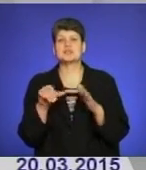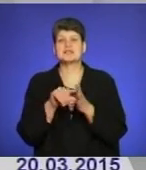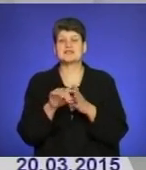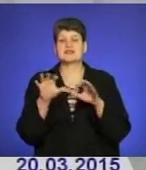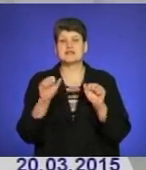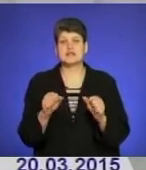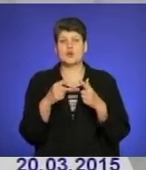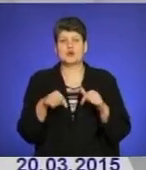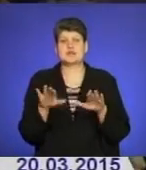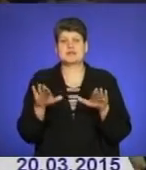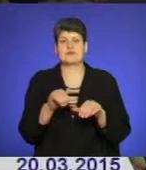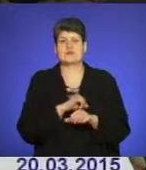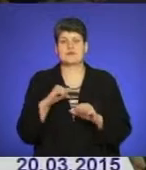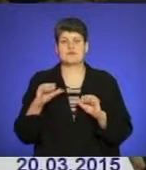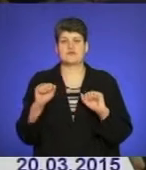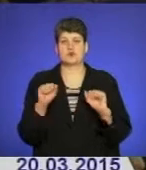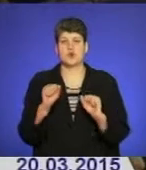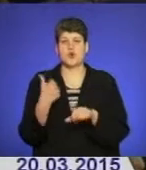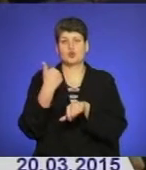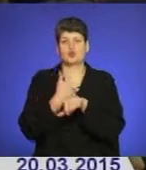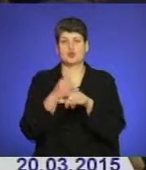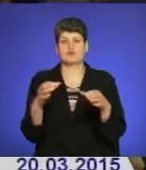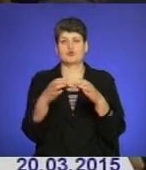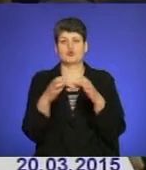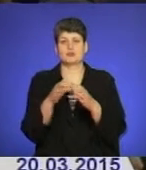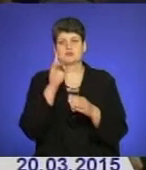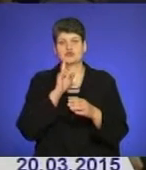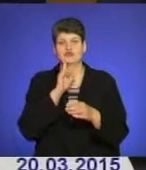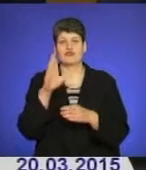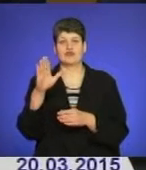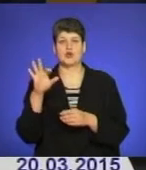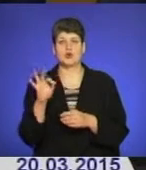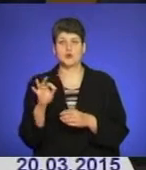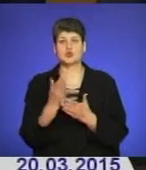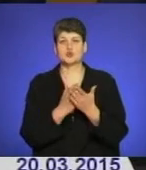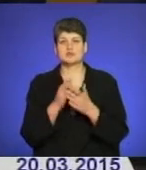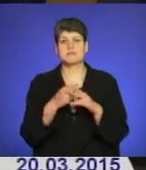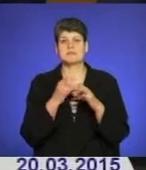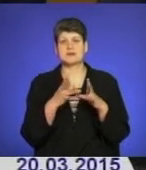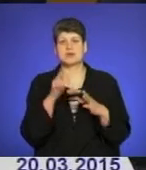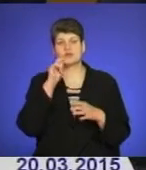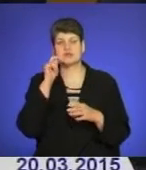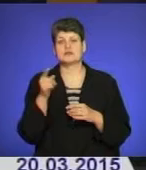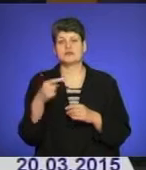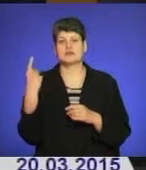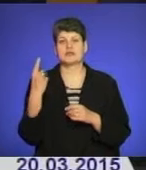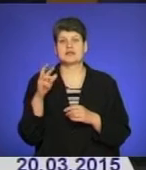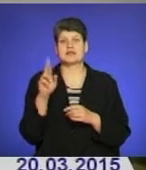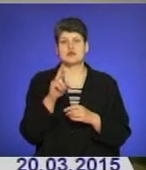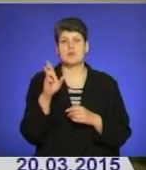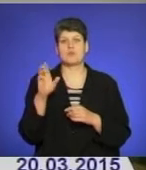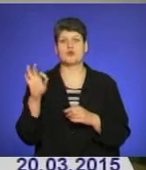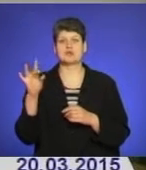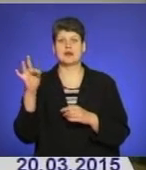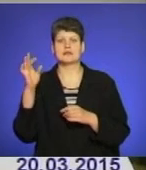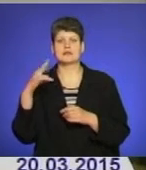органів місцевого самоврядування. Очолив групу тимчасово виконуючий обов'язки начальника управління Служби безпеки України в Тернопільській області Ярослав Боднарчук. Під